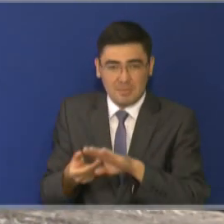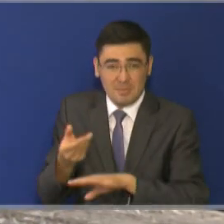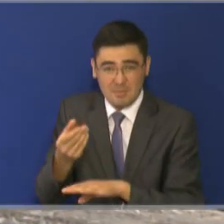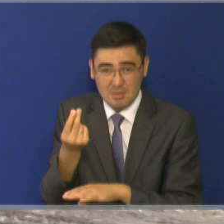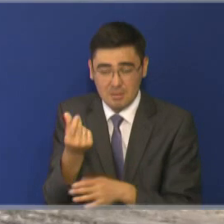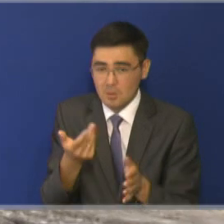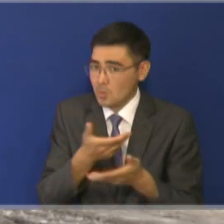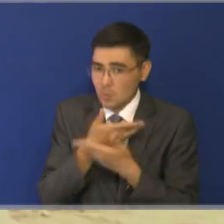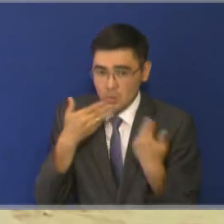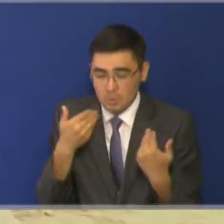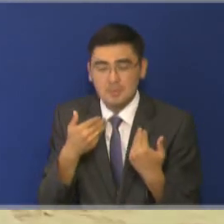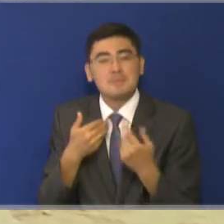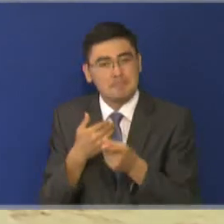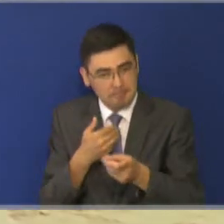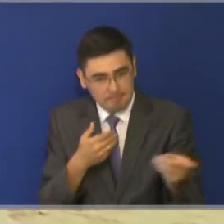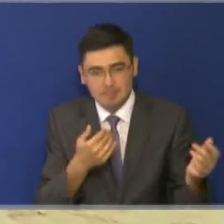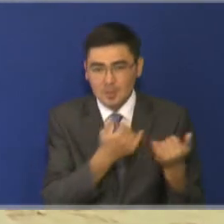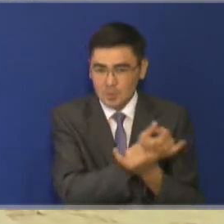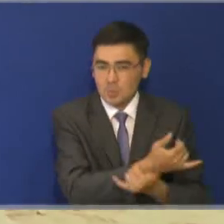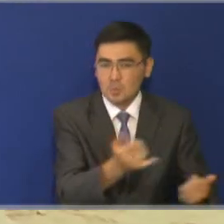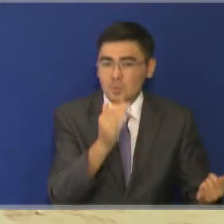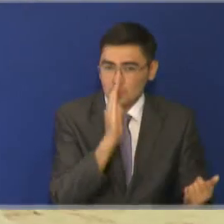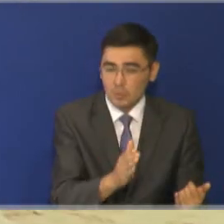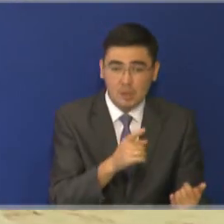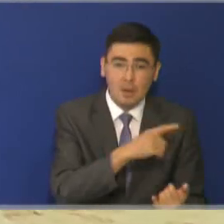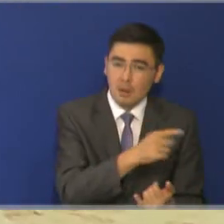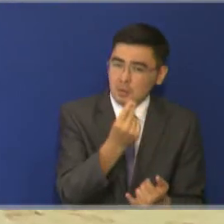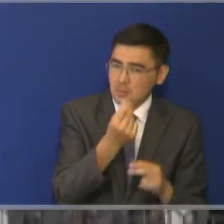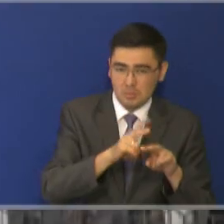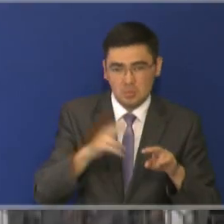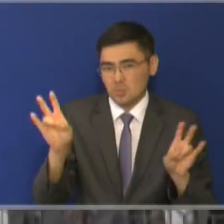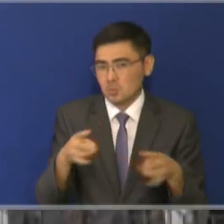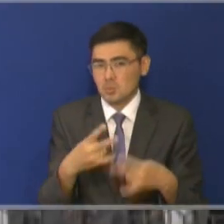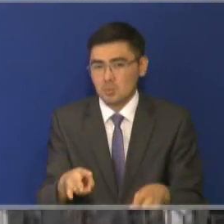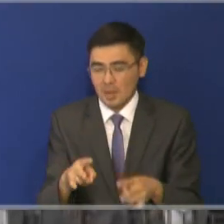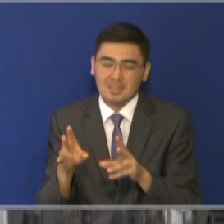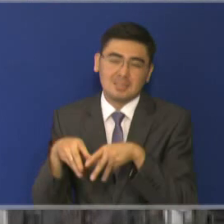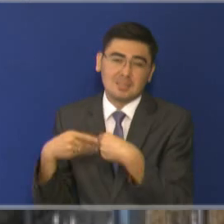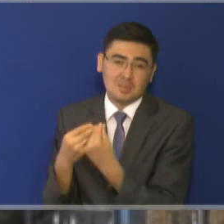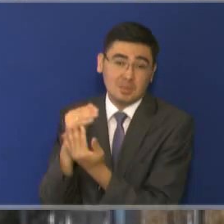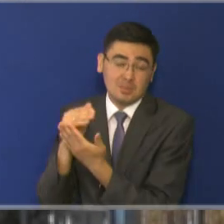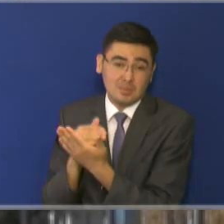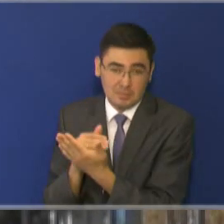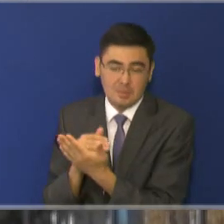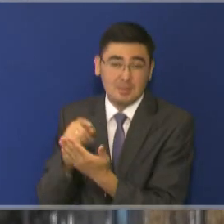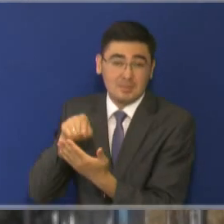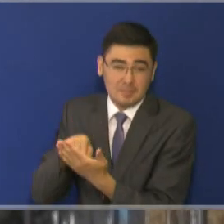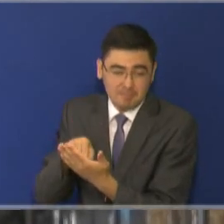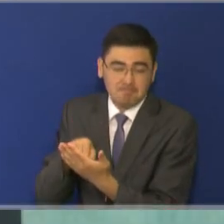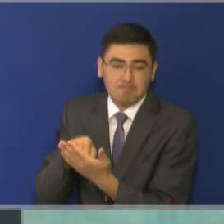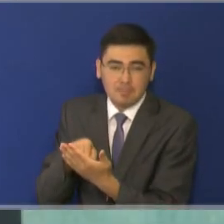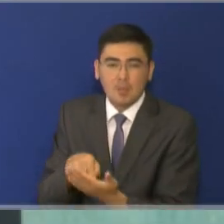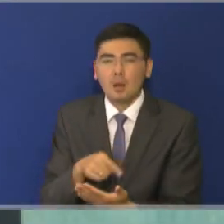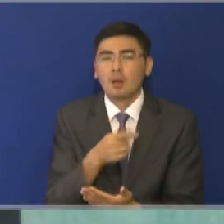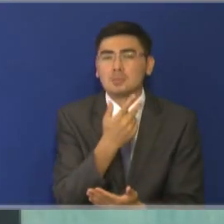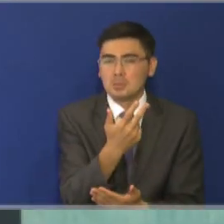беріледі. Бақытты отбасы ипотекалық бағдарламасы қолжетімді мемлекеттік бағдарламалардың бірі. Оған тек 3 санатты үміткерлер ғана қатыса алады.